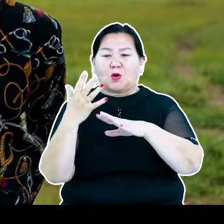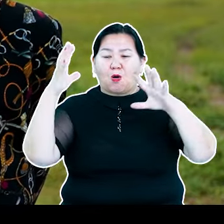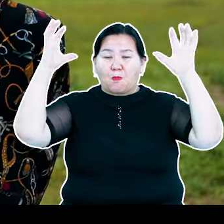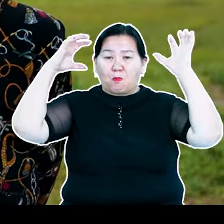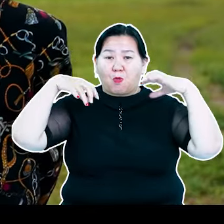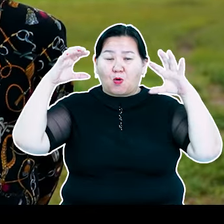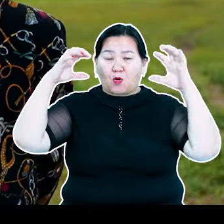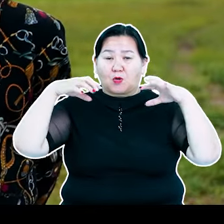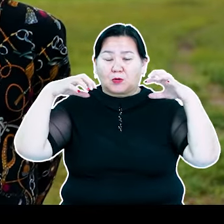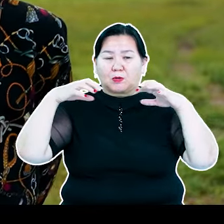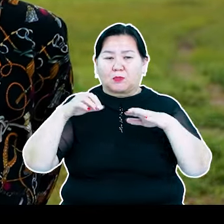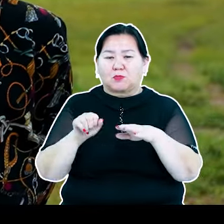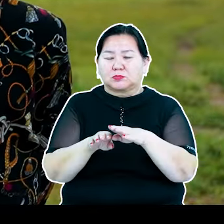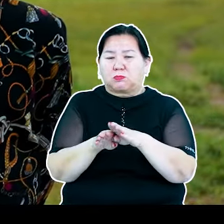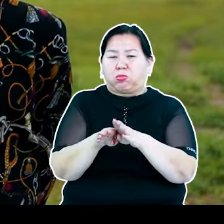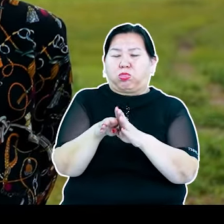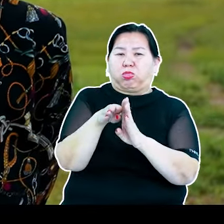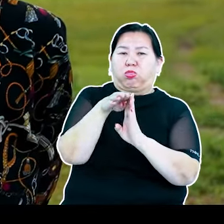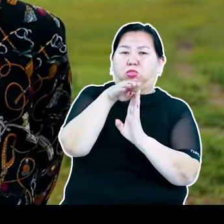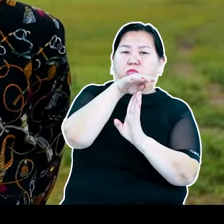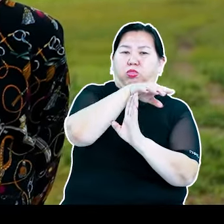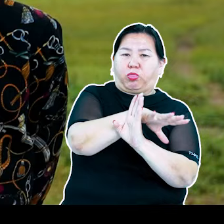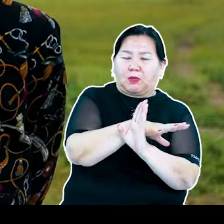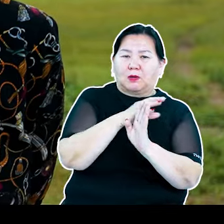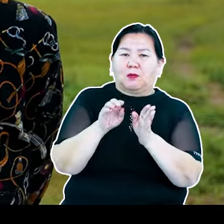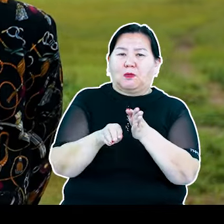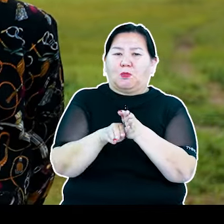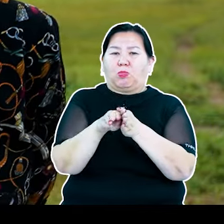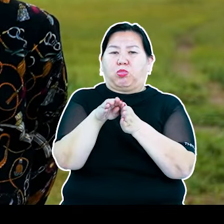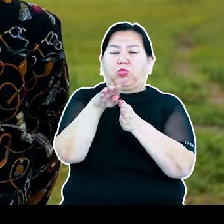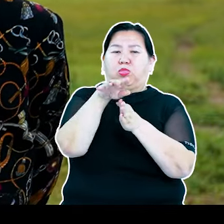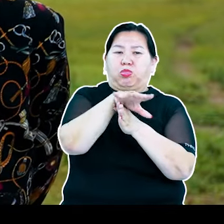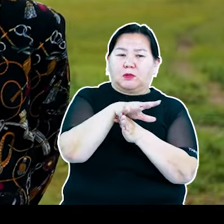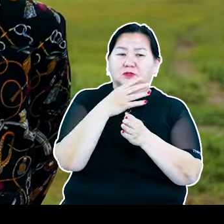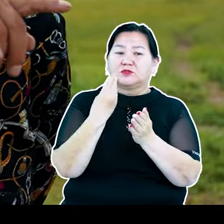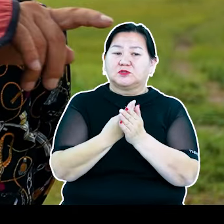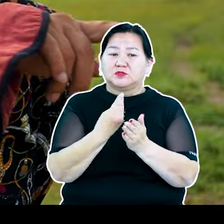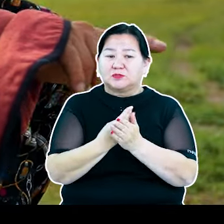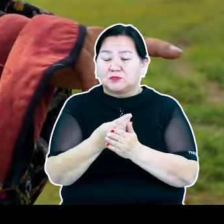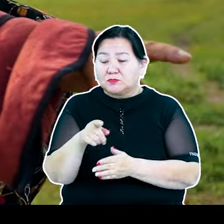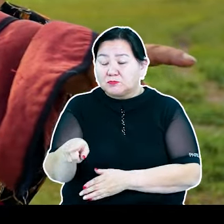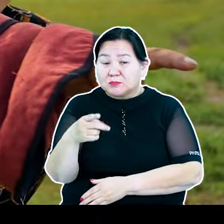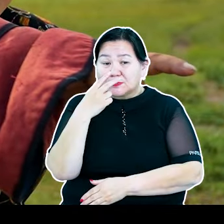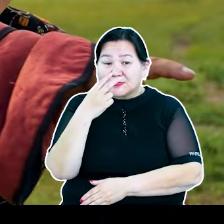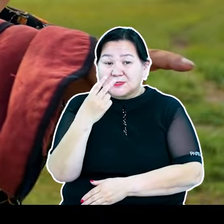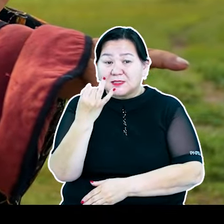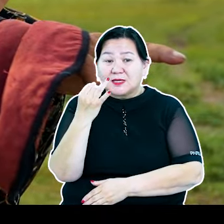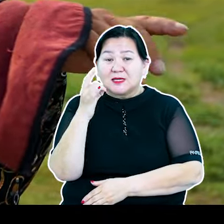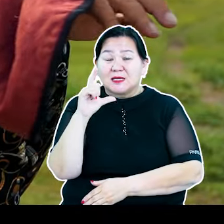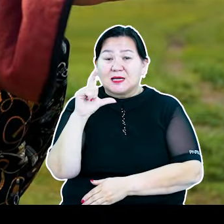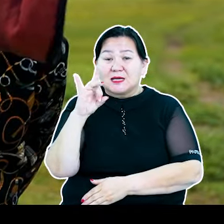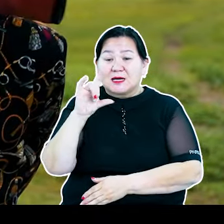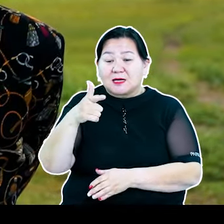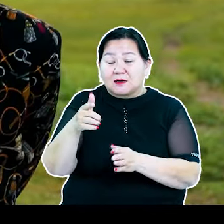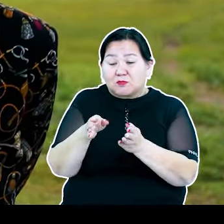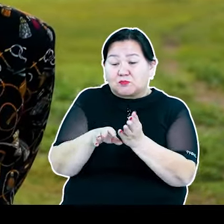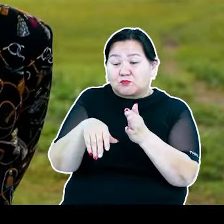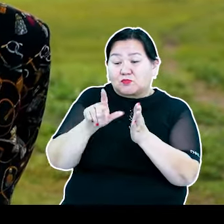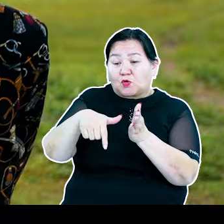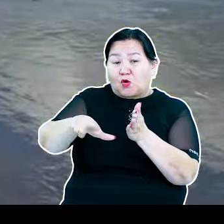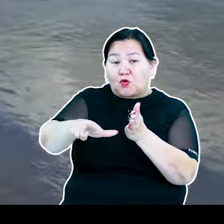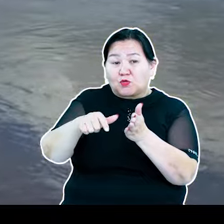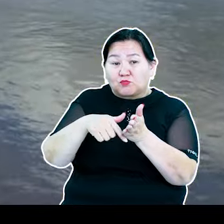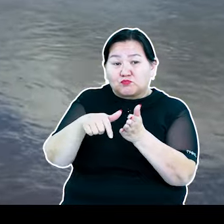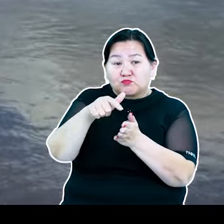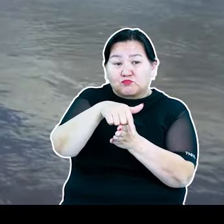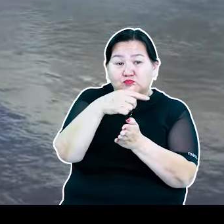хур ихтэй үед усаар дүүрч ихсдэг. Одоо жишээ энэ нэг ирг байна шүү дээ. Энэ иргээс тэр